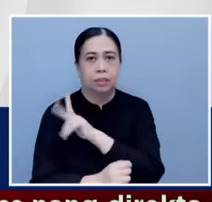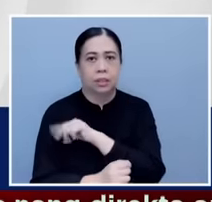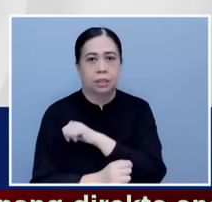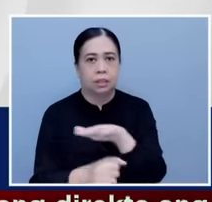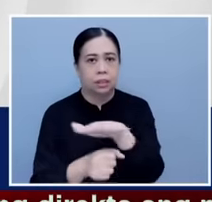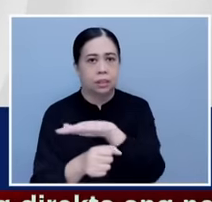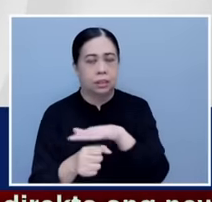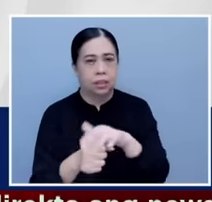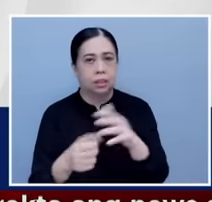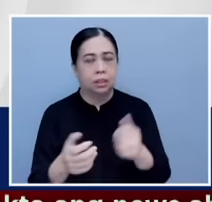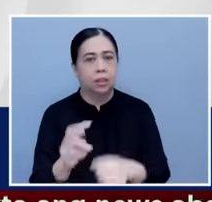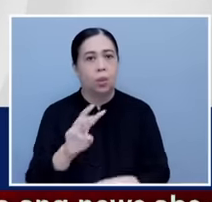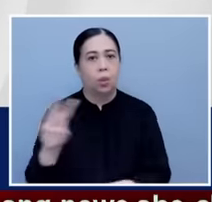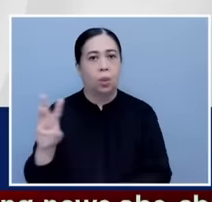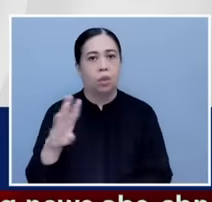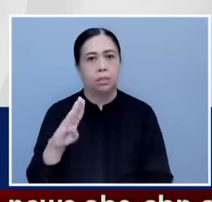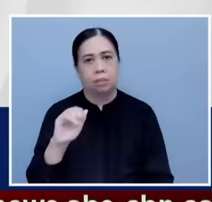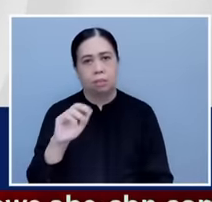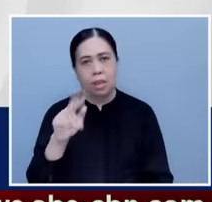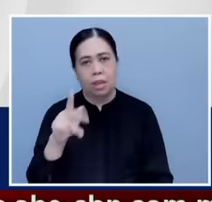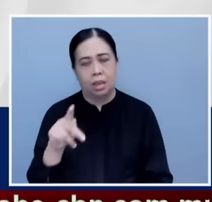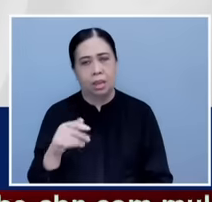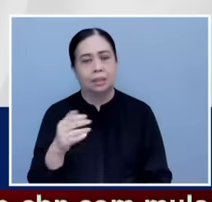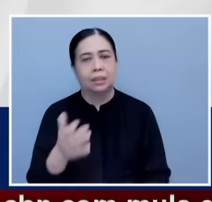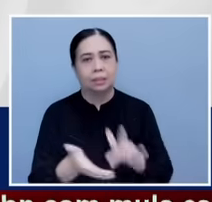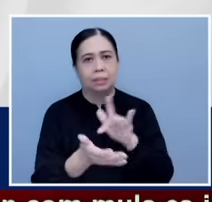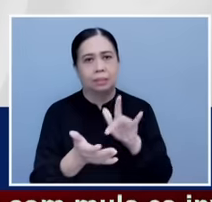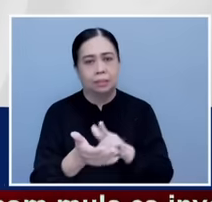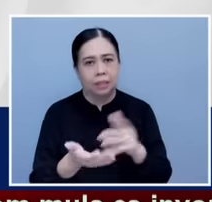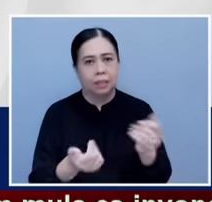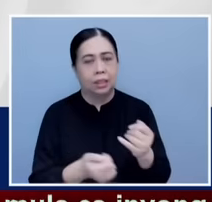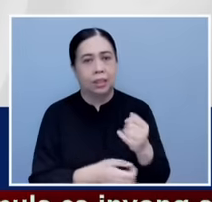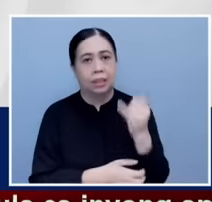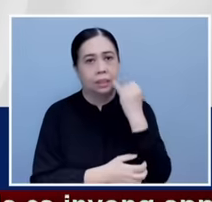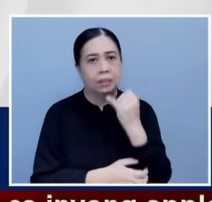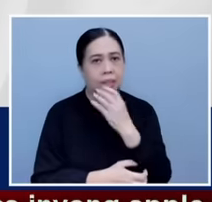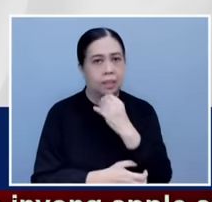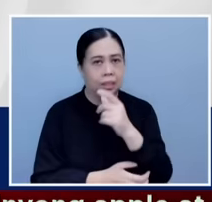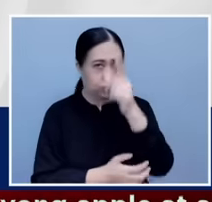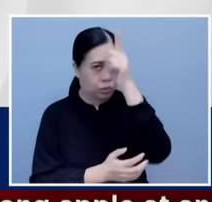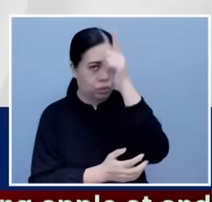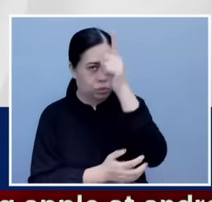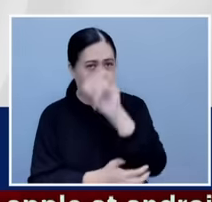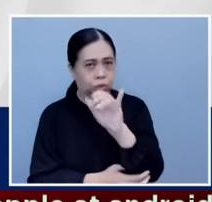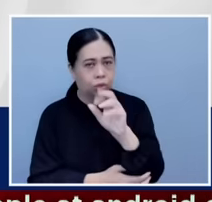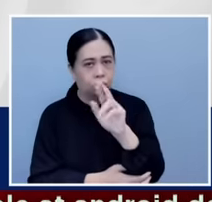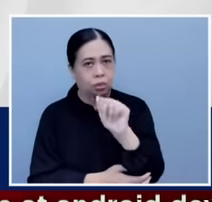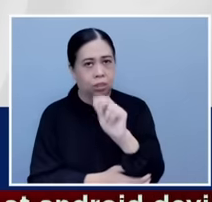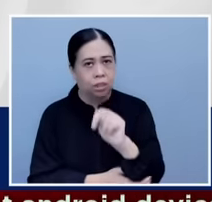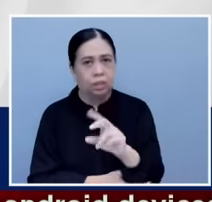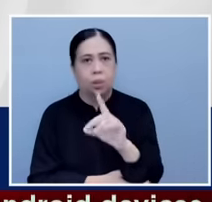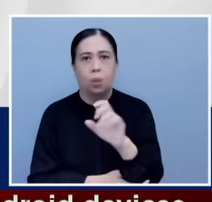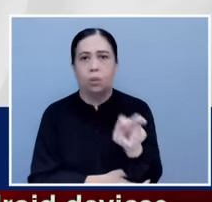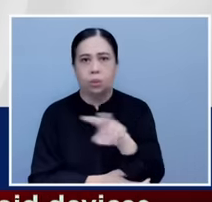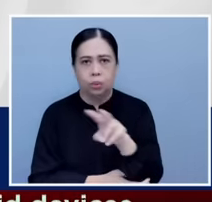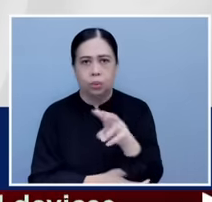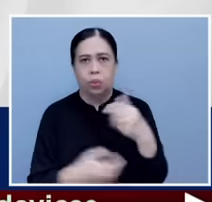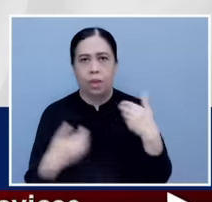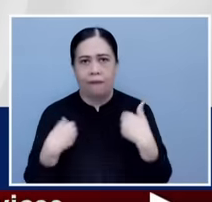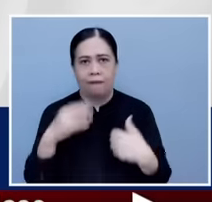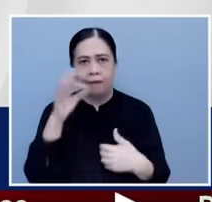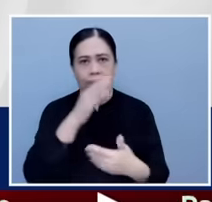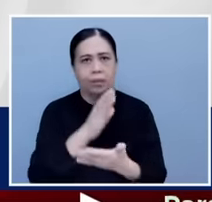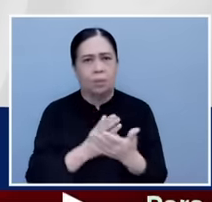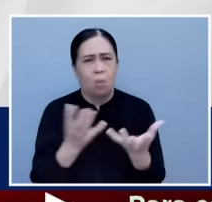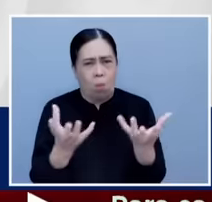ng West Bank na nasa gitna ng Israel at Jordan kung saan 122 ang mga Pilipino at may ilan ang